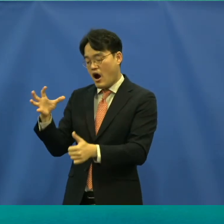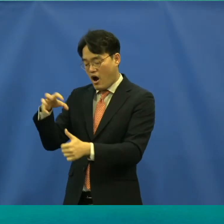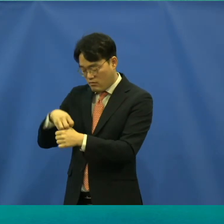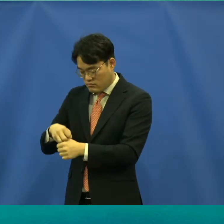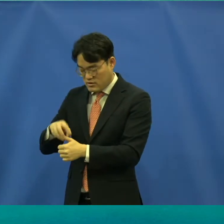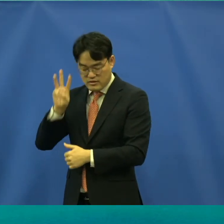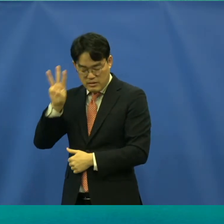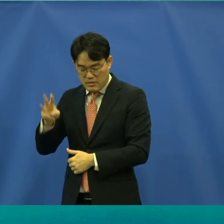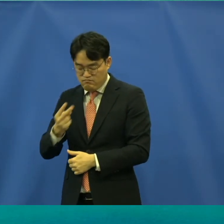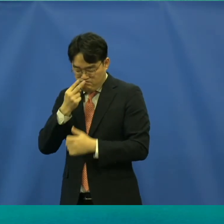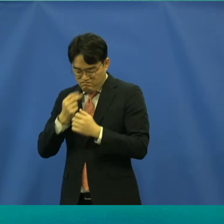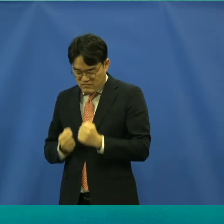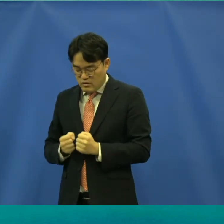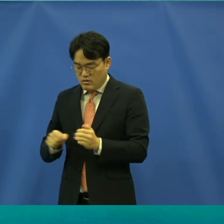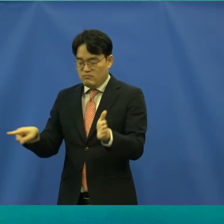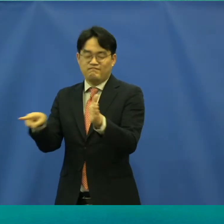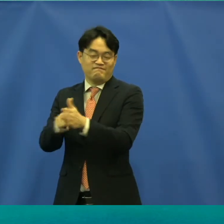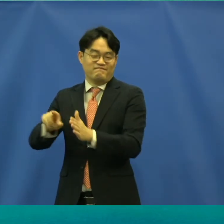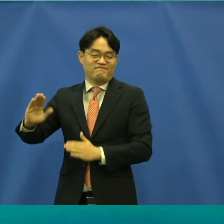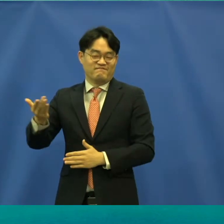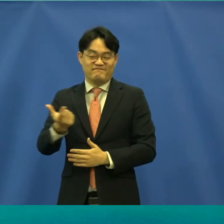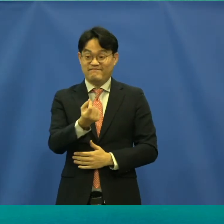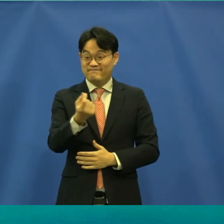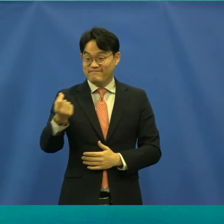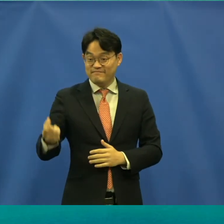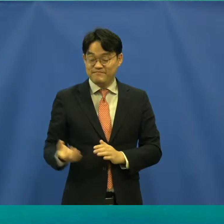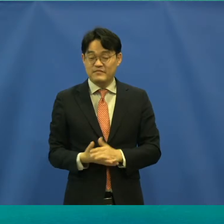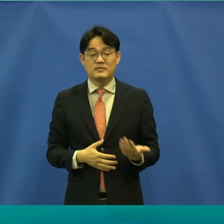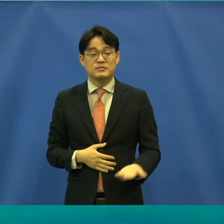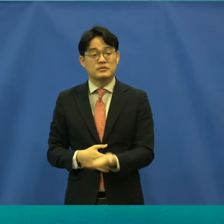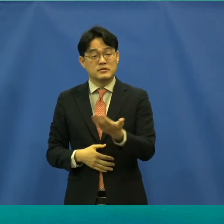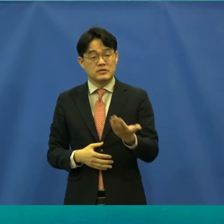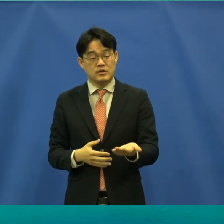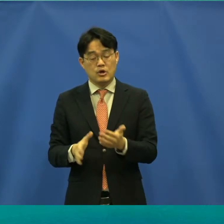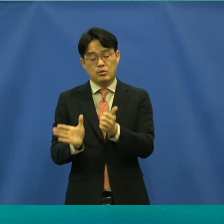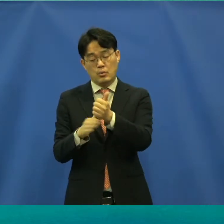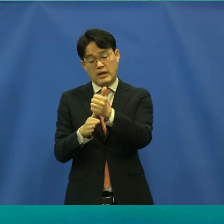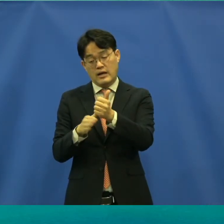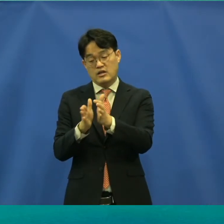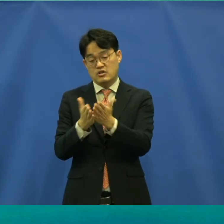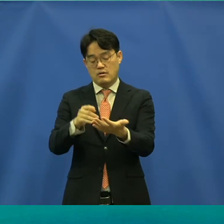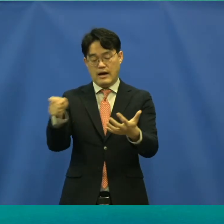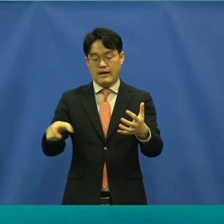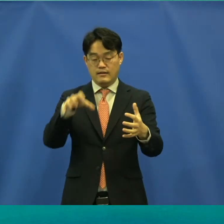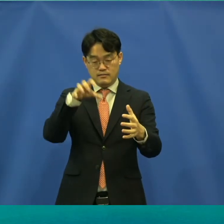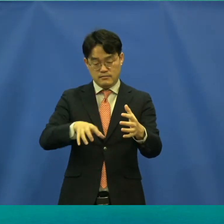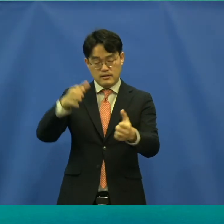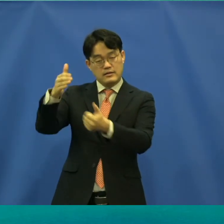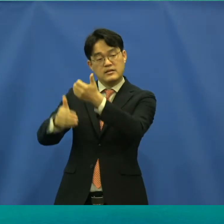아무튼 요나서 안에는 하나님이 사용하시는 소도구들이 많이 등장합니다.